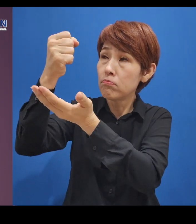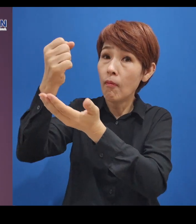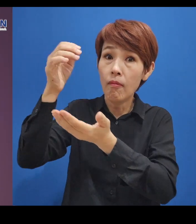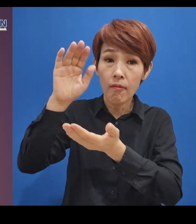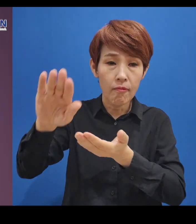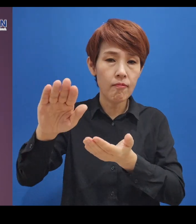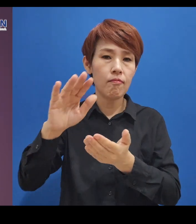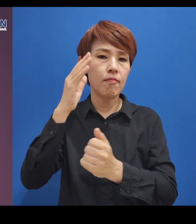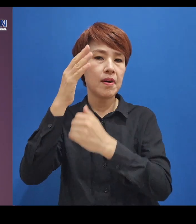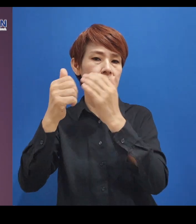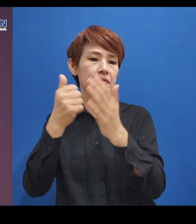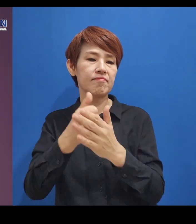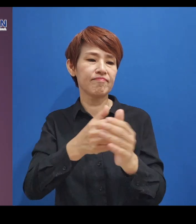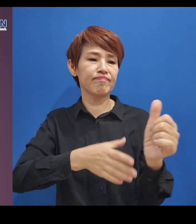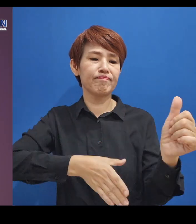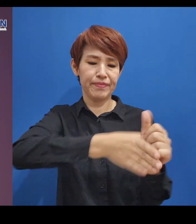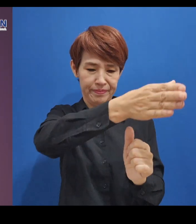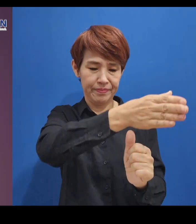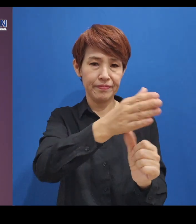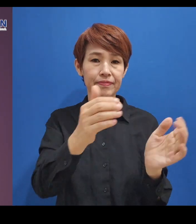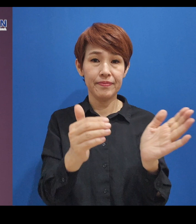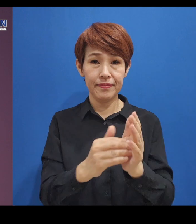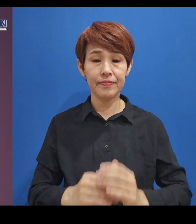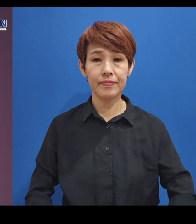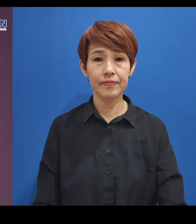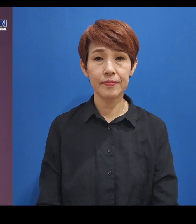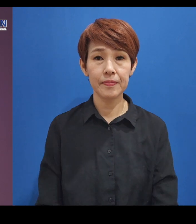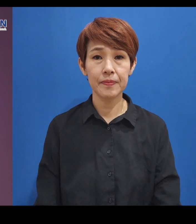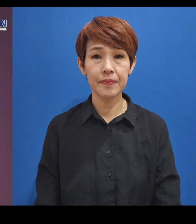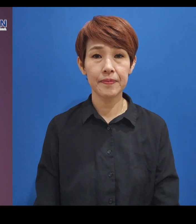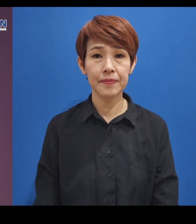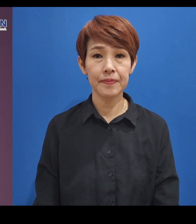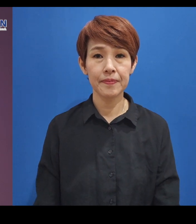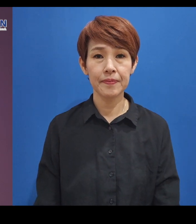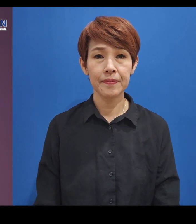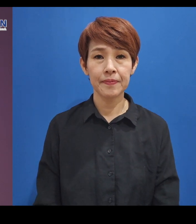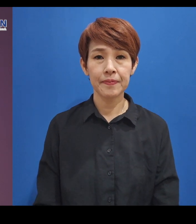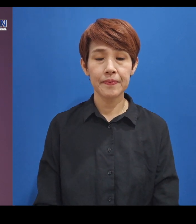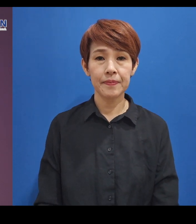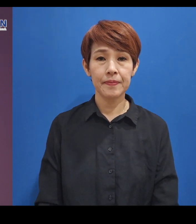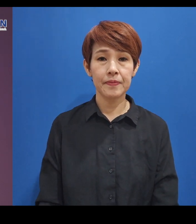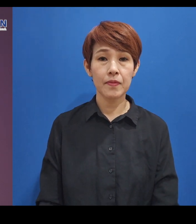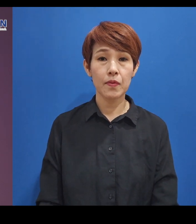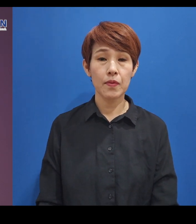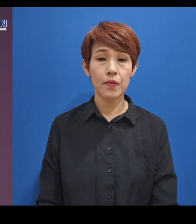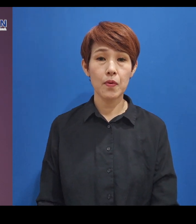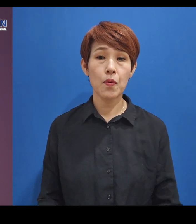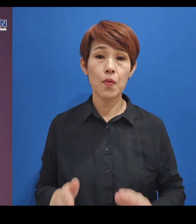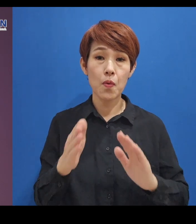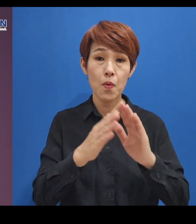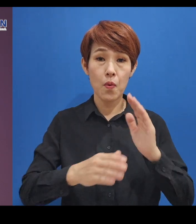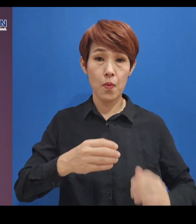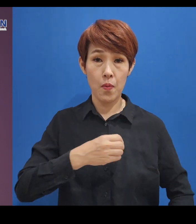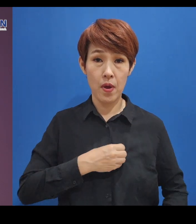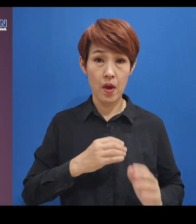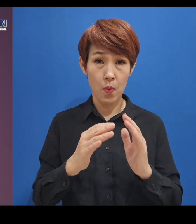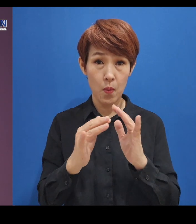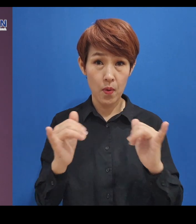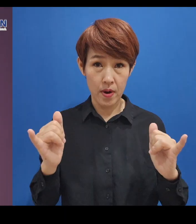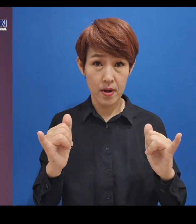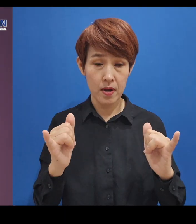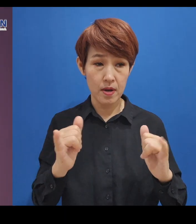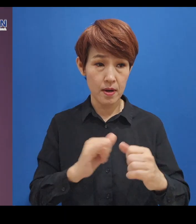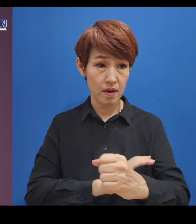죽여버리셨습니다. 그리고 또 대주제 하나님은 공회원들의 모든 권위를